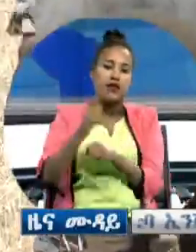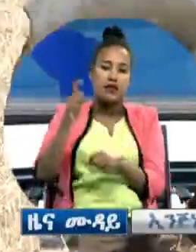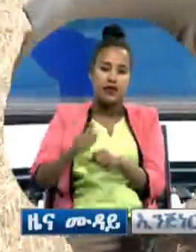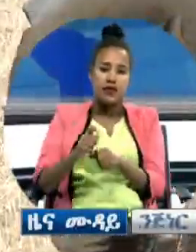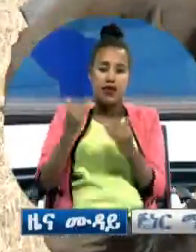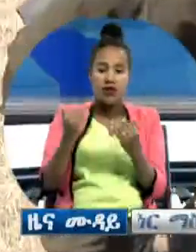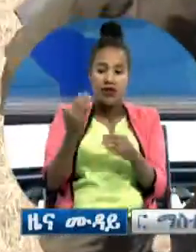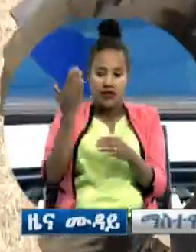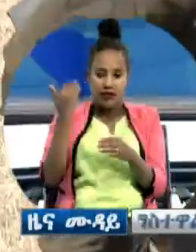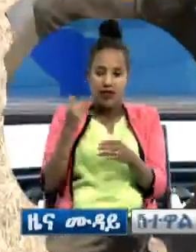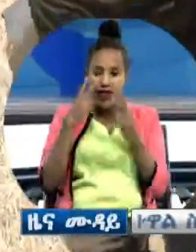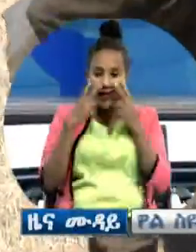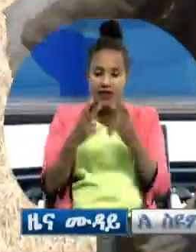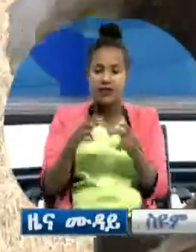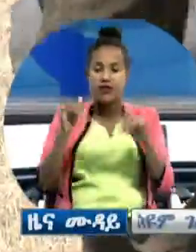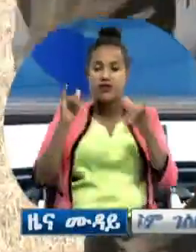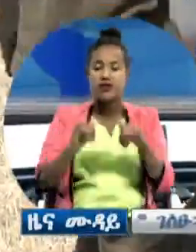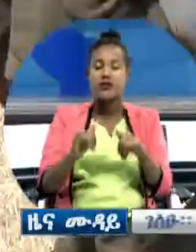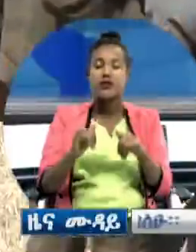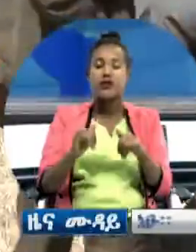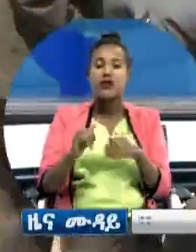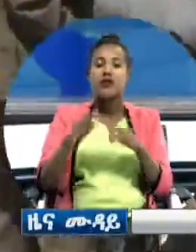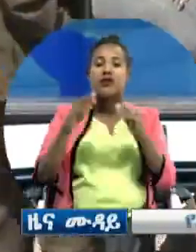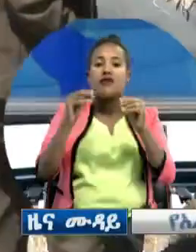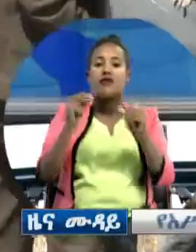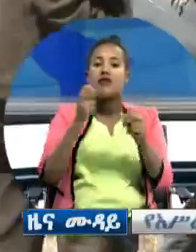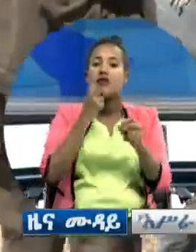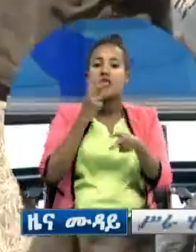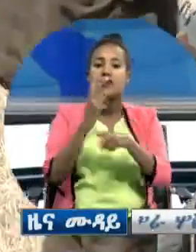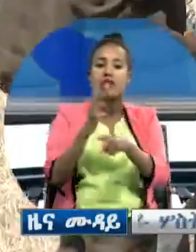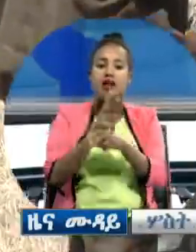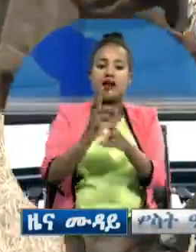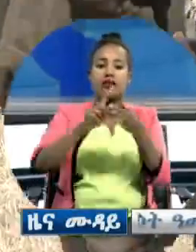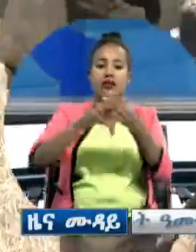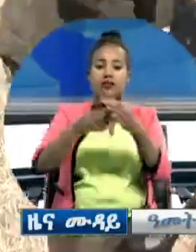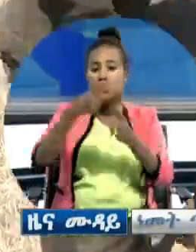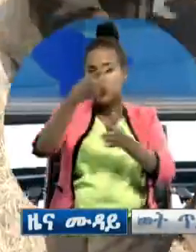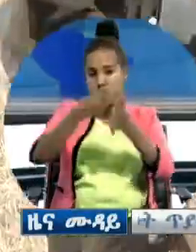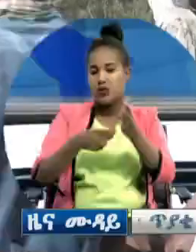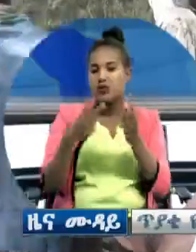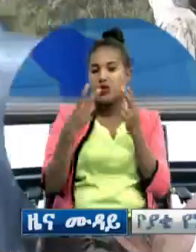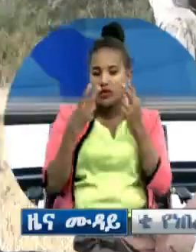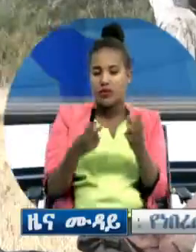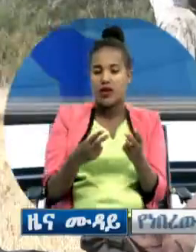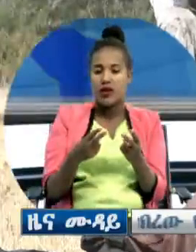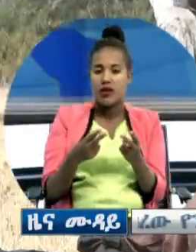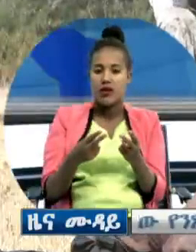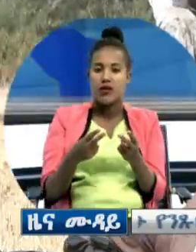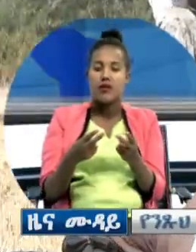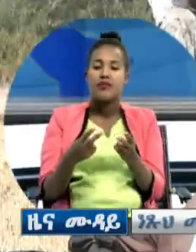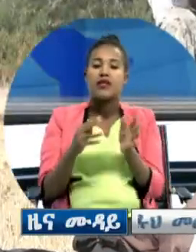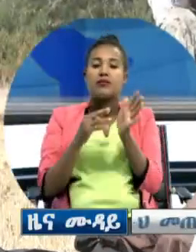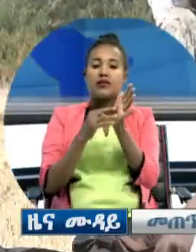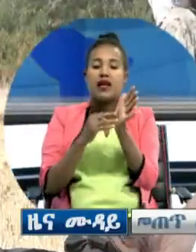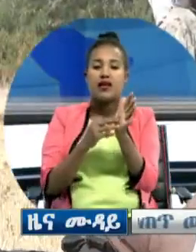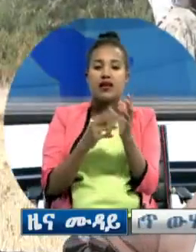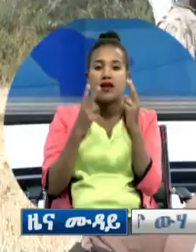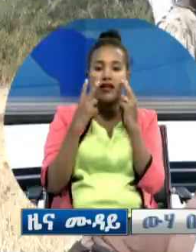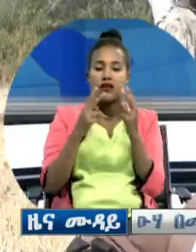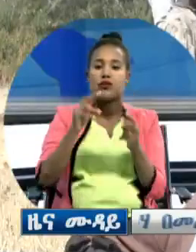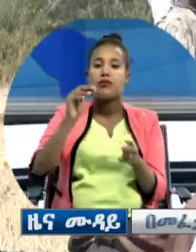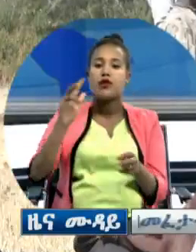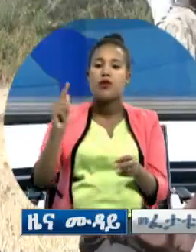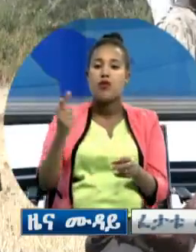ቀደም ብለንም እንዳየነው እዚህ የአፈርና ውሃ ጥበቃ ስራ ጅምር ውጤቶች ታይተውበታል። ብሎ መውሰድ ነው የሚቻለው። ለምሳሌ አሁን ያየናቸው